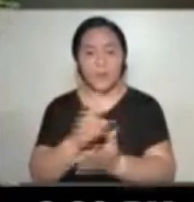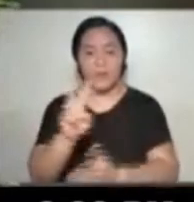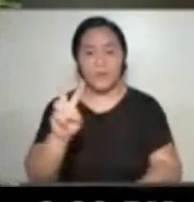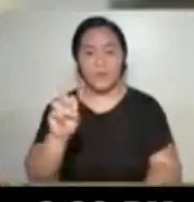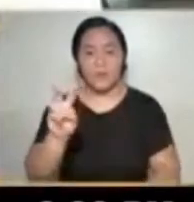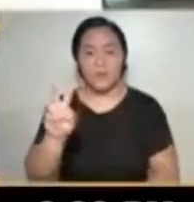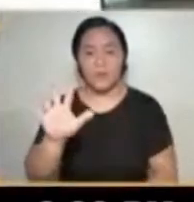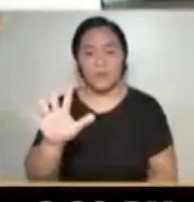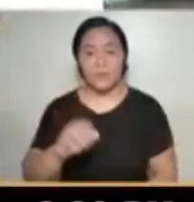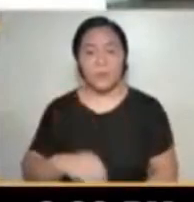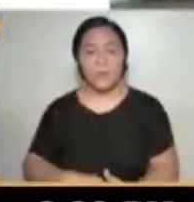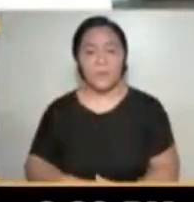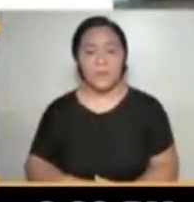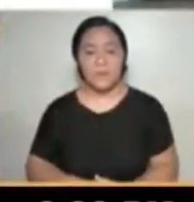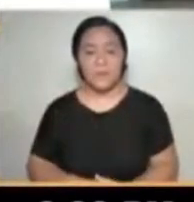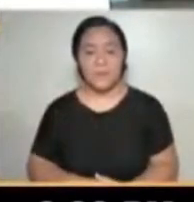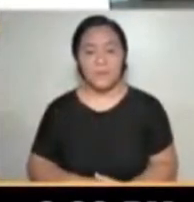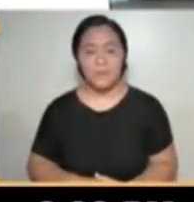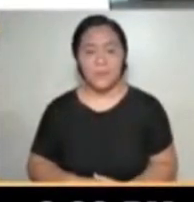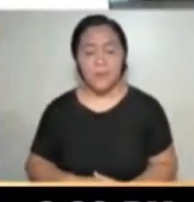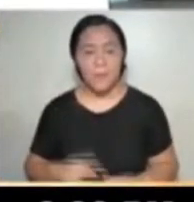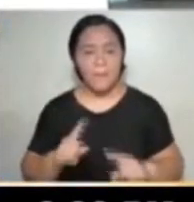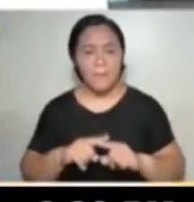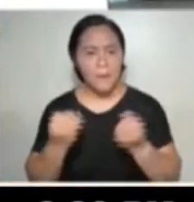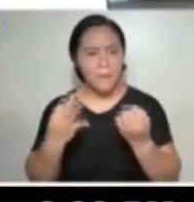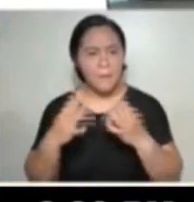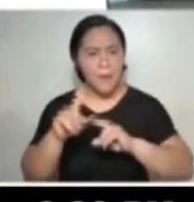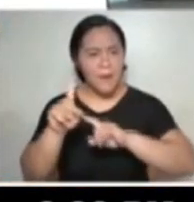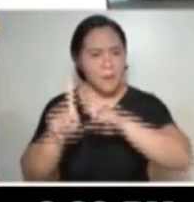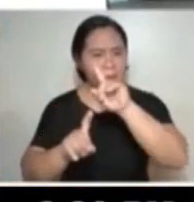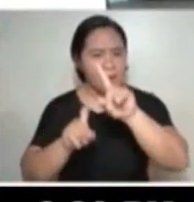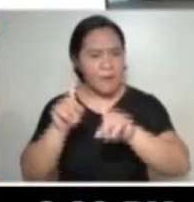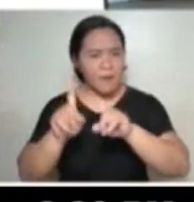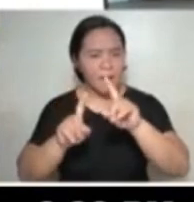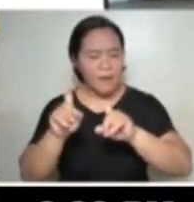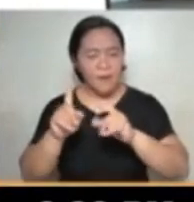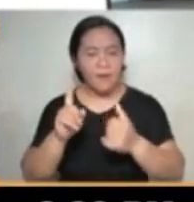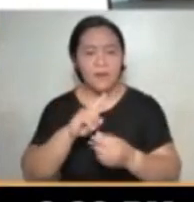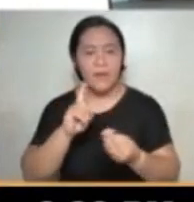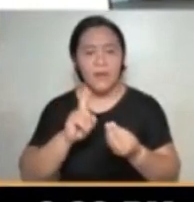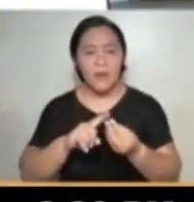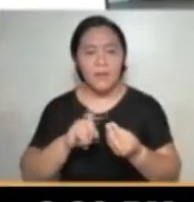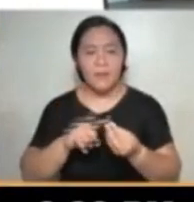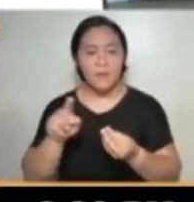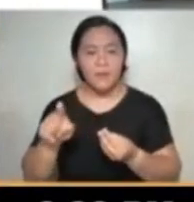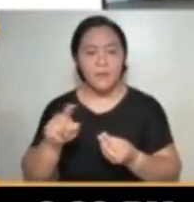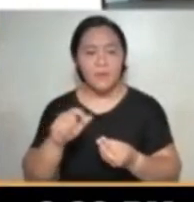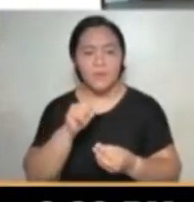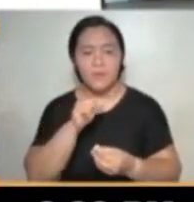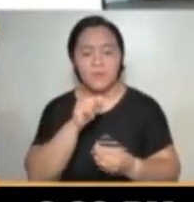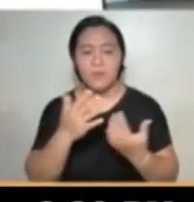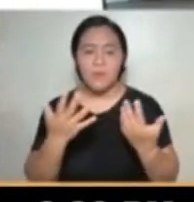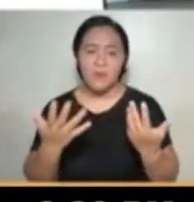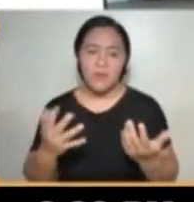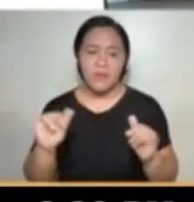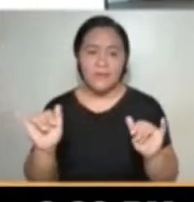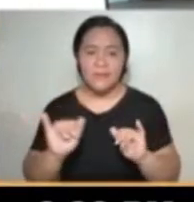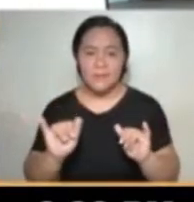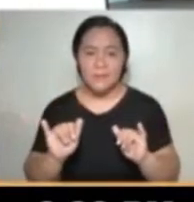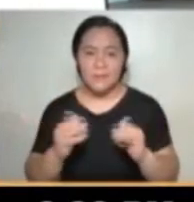Ayon naman po sa ilang mga kritiko Ma'am Ah ito po daw ay parang sumusulong sa